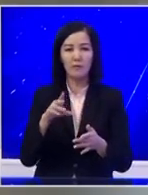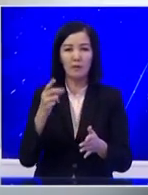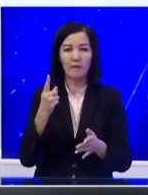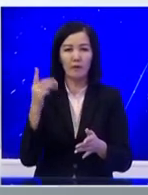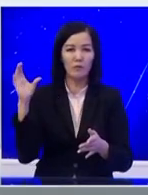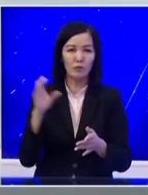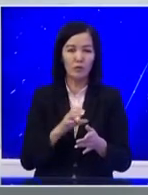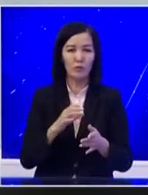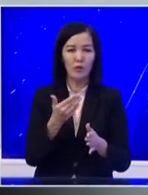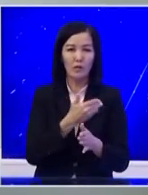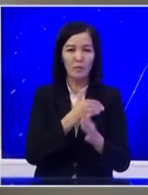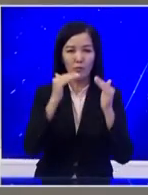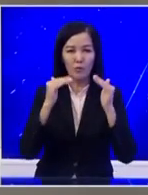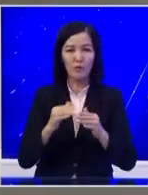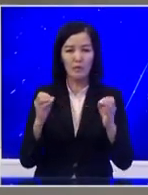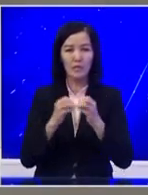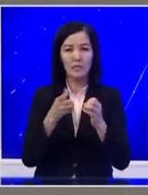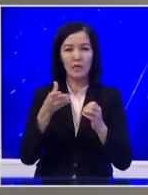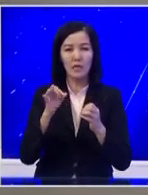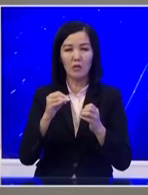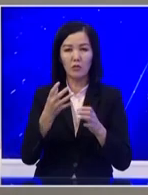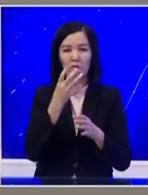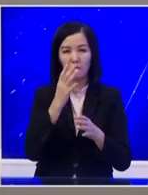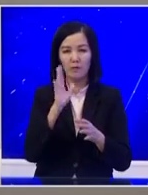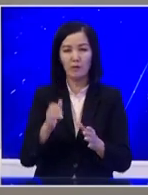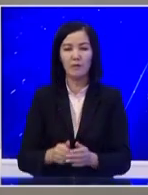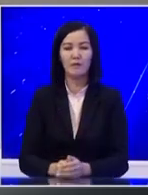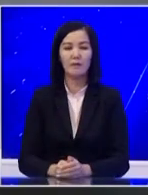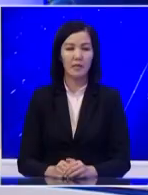а температура воздуха опустится до 10 градусов тепла.